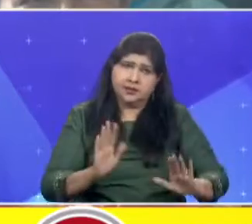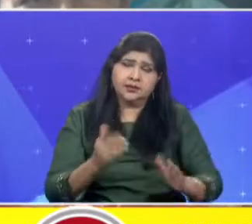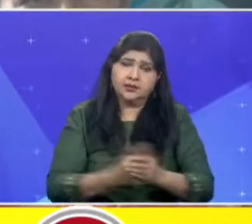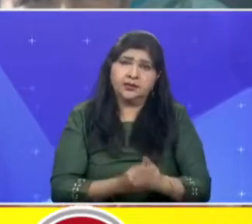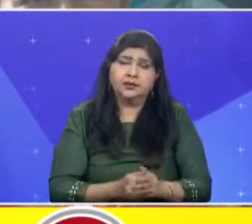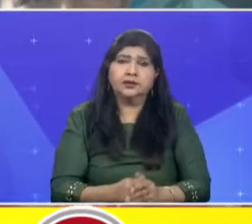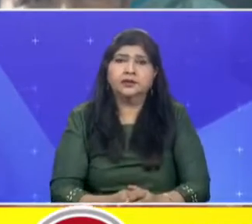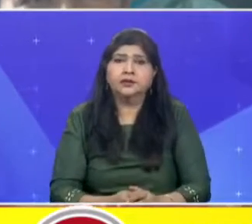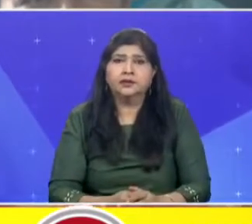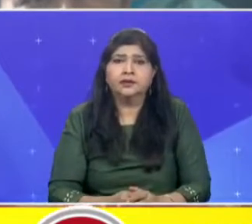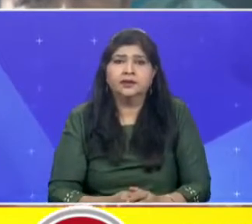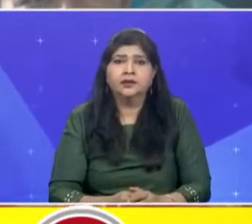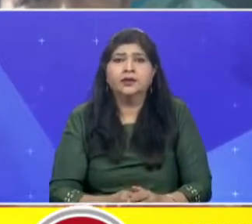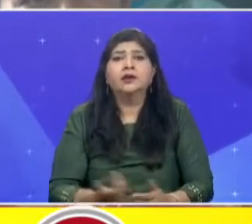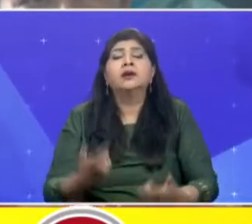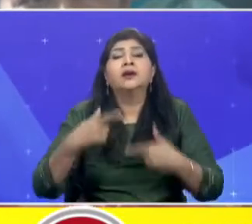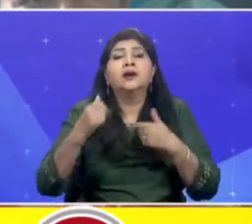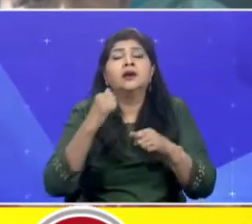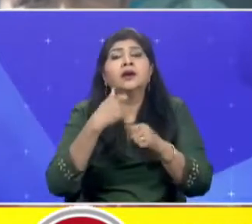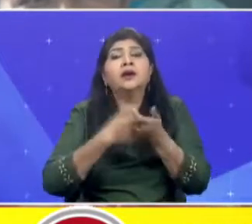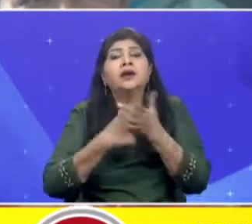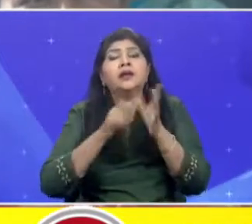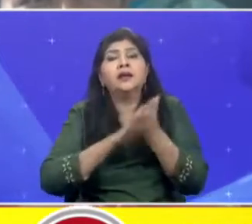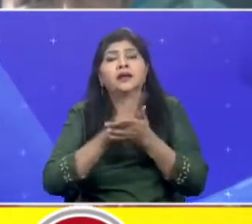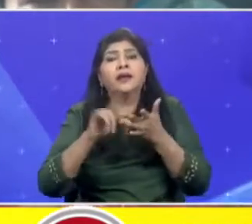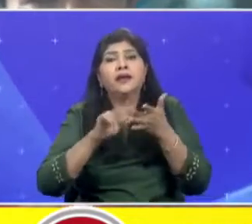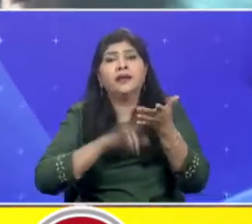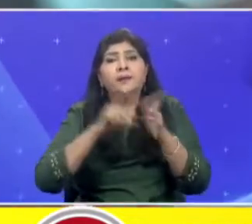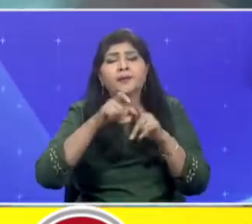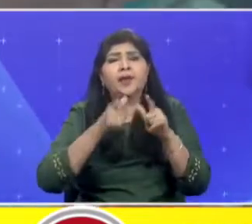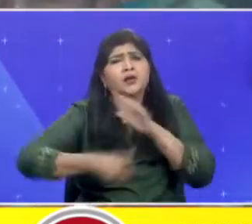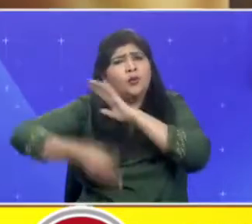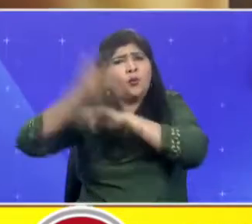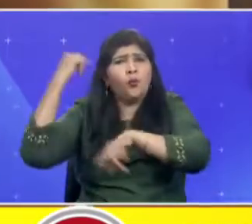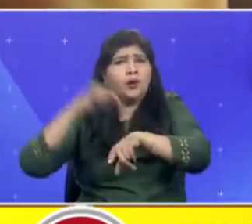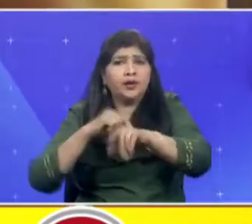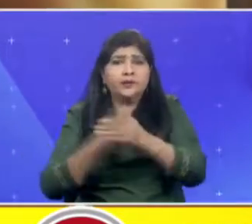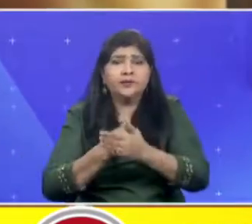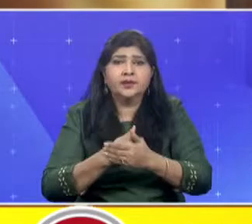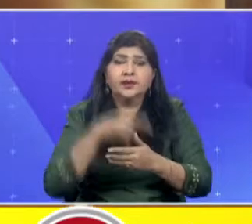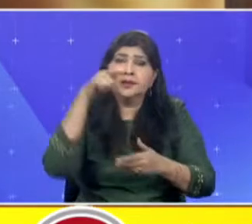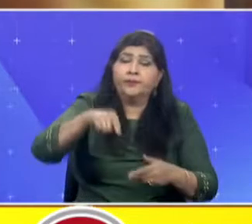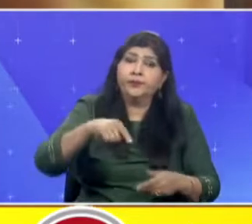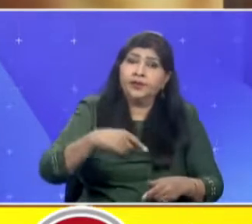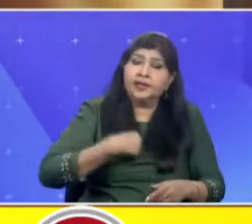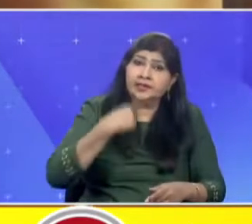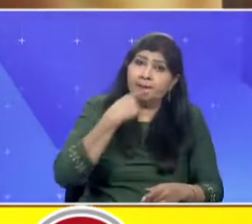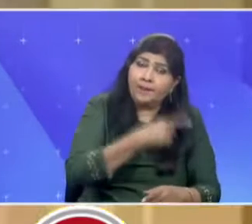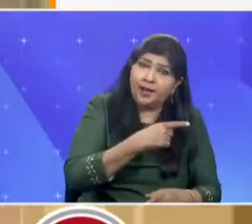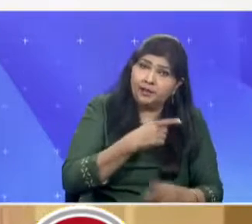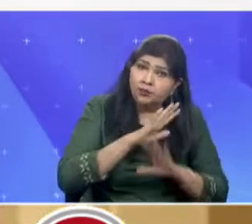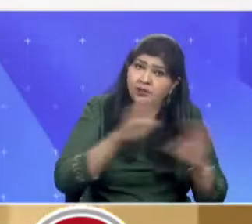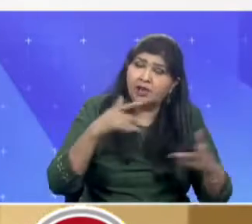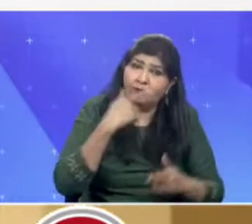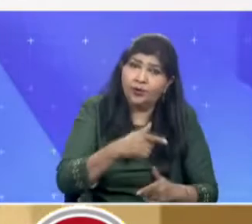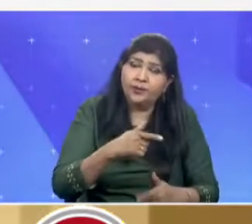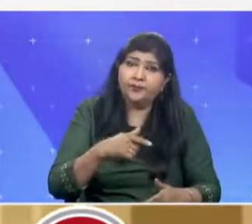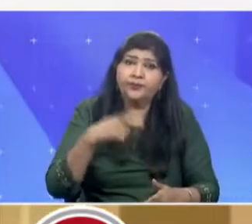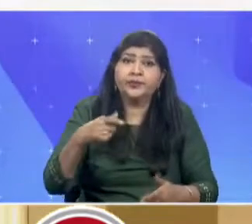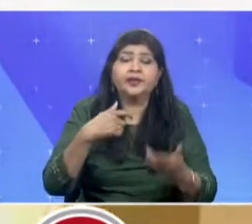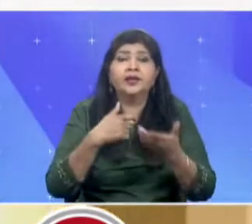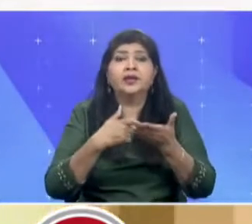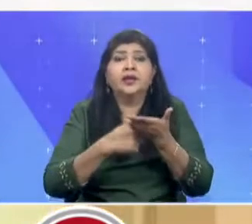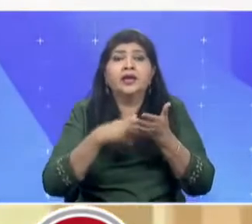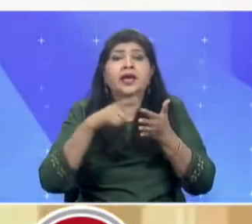हैं। रहीमदास जी सदियों पहले कुछ मकसद से ही कहकर गए हैं कि